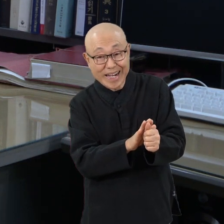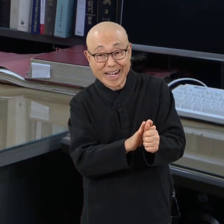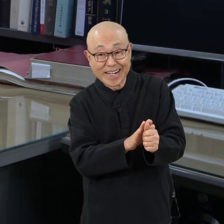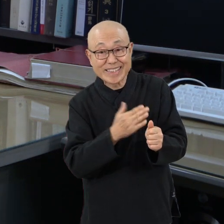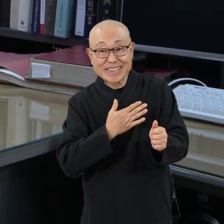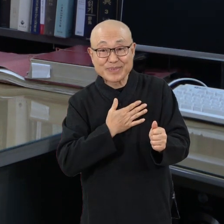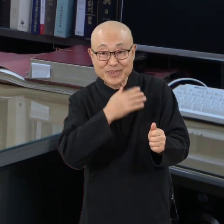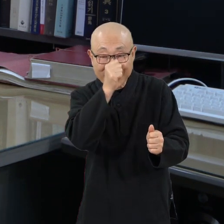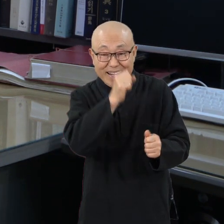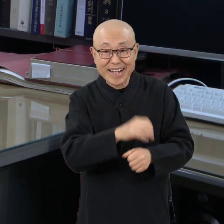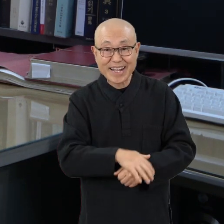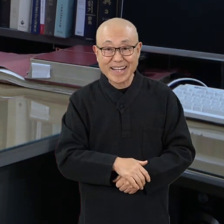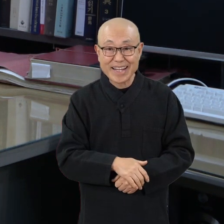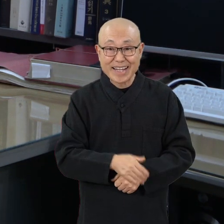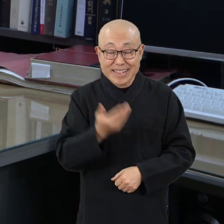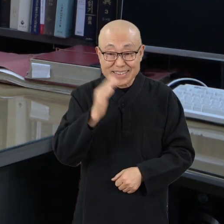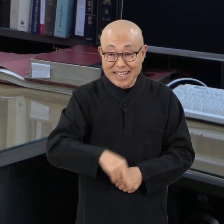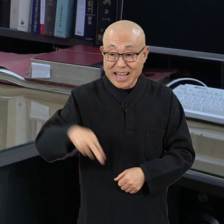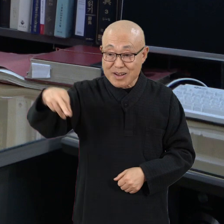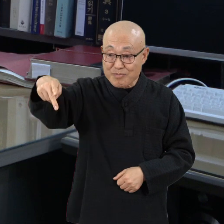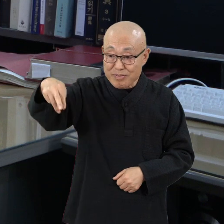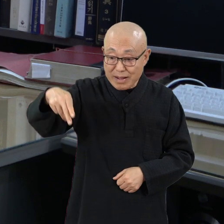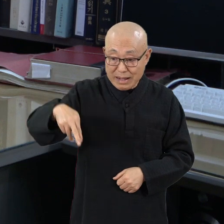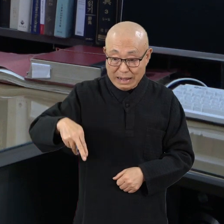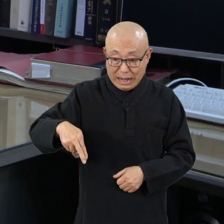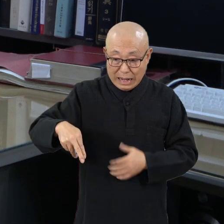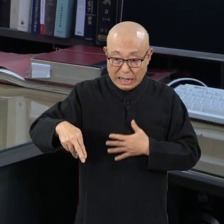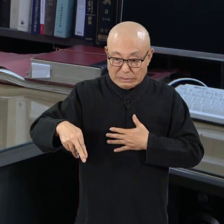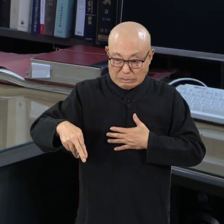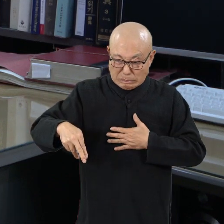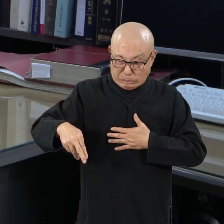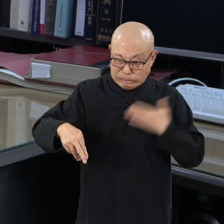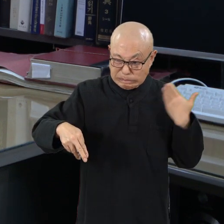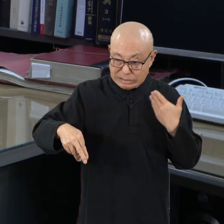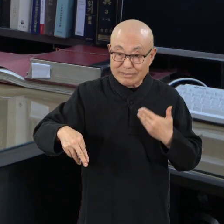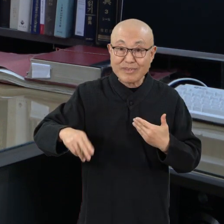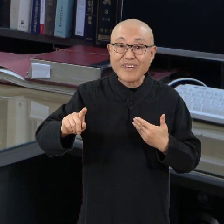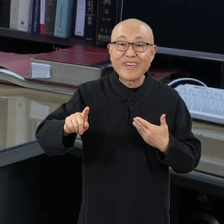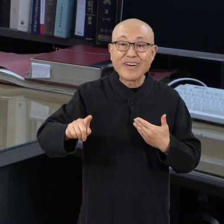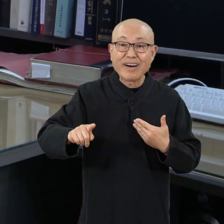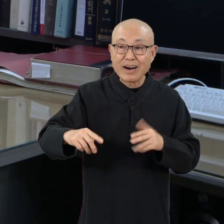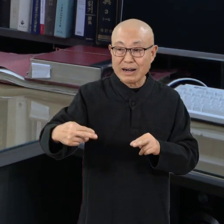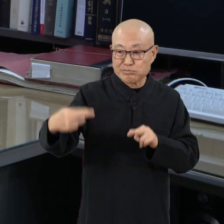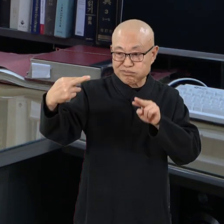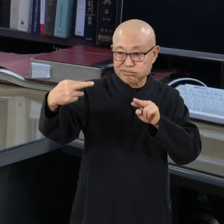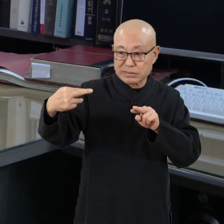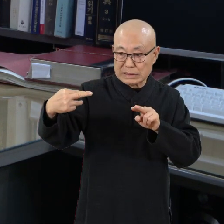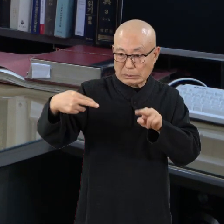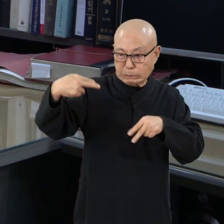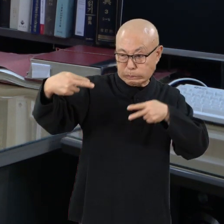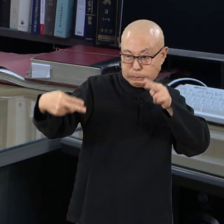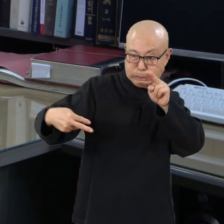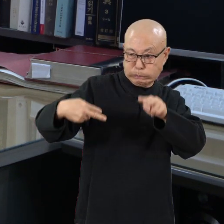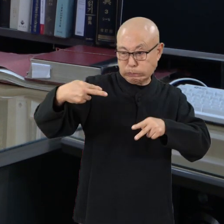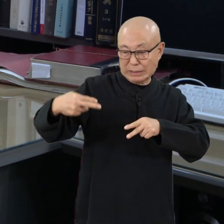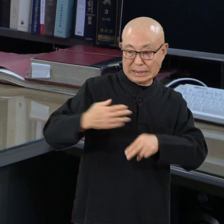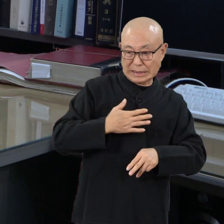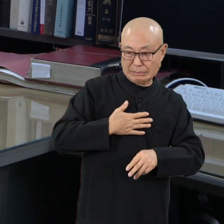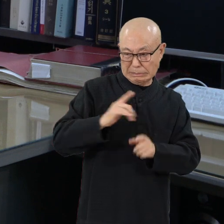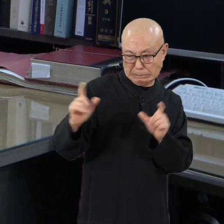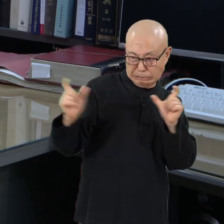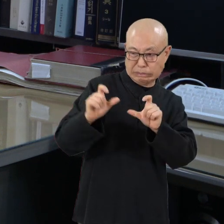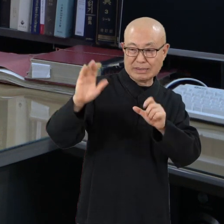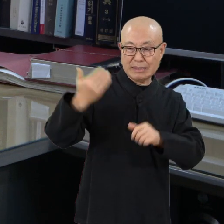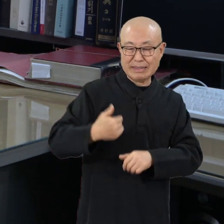기분이 좋아요. 근데 그렇지 못하고 반대로 하면 첫 대면부터 서로 기분이 나빠지고